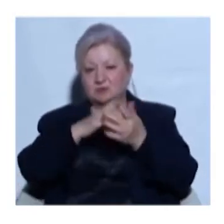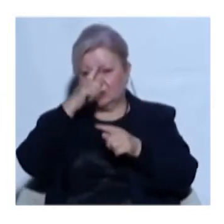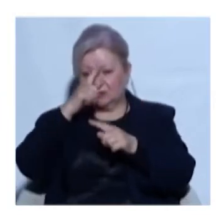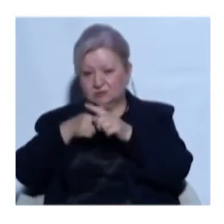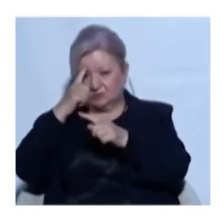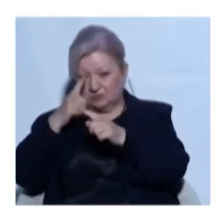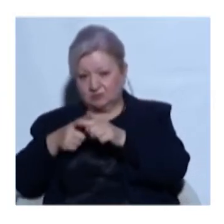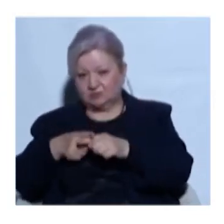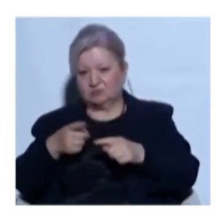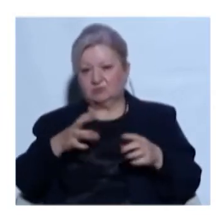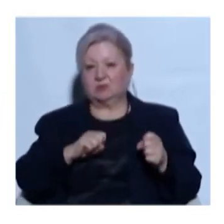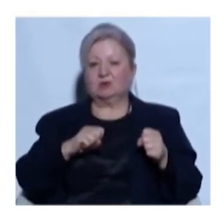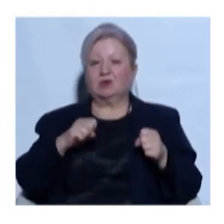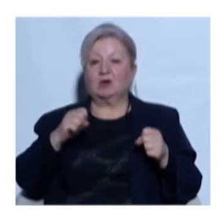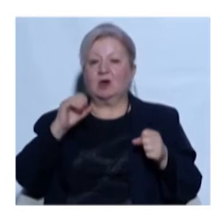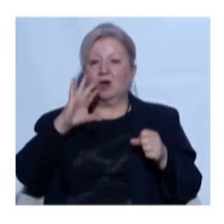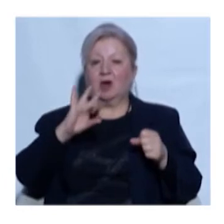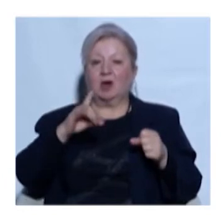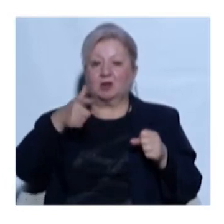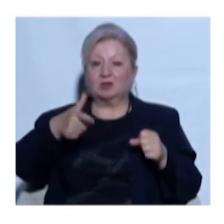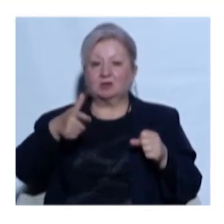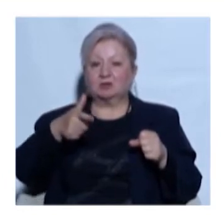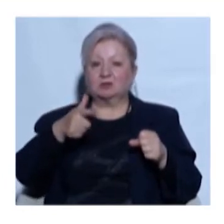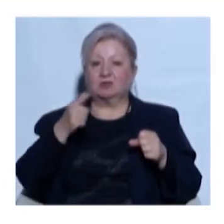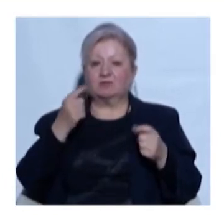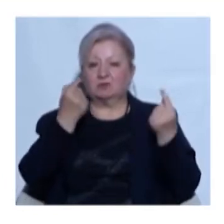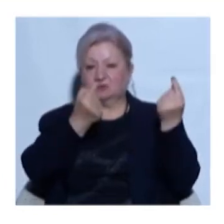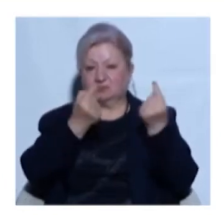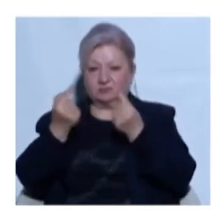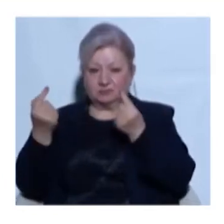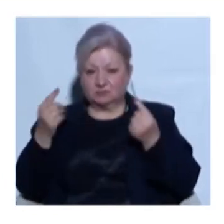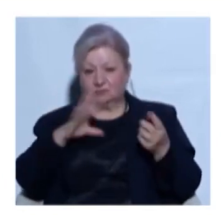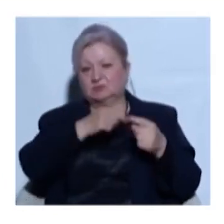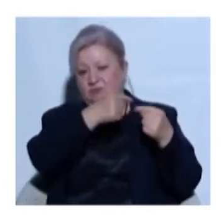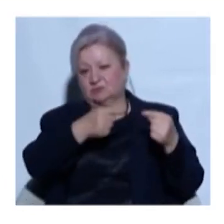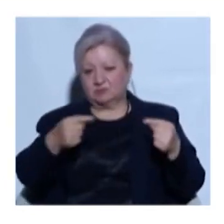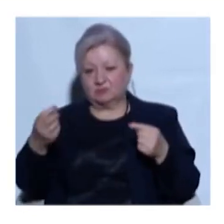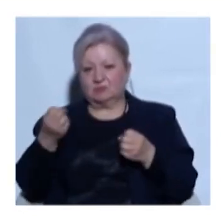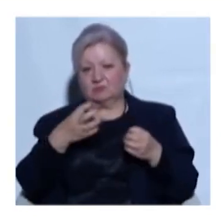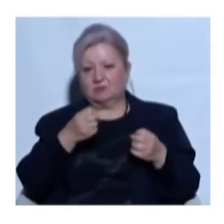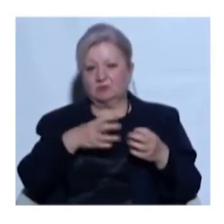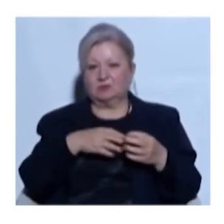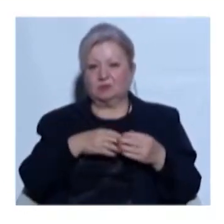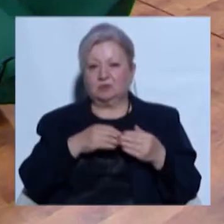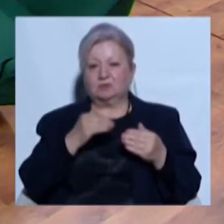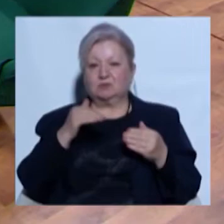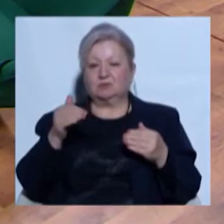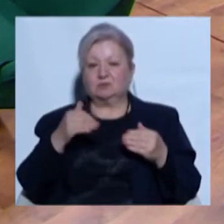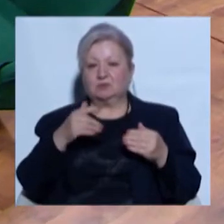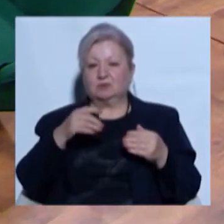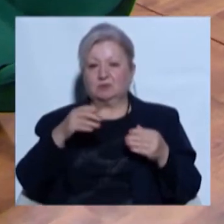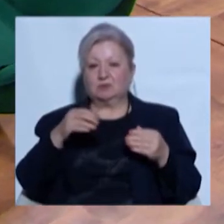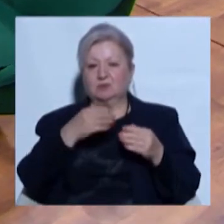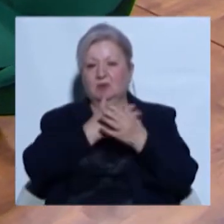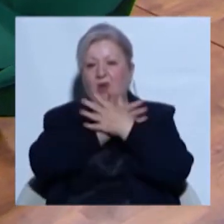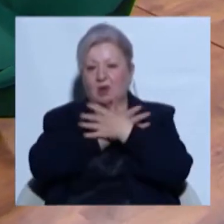გოლაელნი არგვეთის ერისთავნი დავით და კონსტანტინე და სხვანი ზეცის კაცი და ქვეყნის ანგელოზი